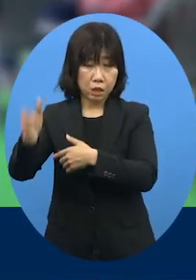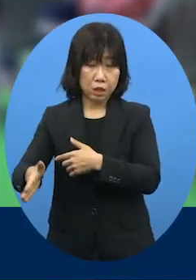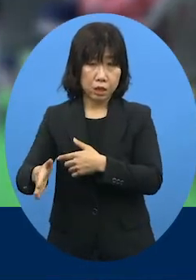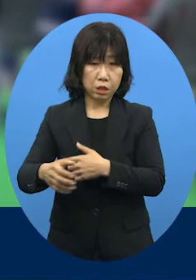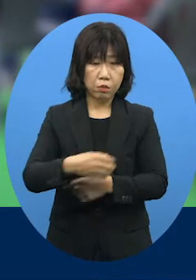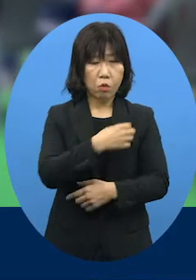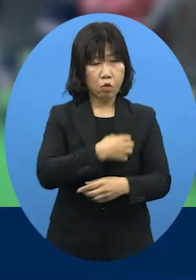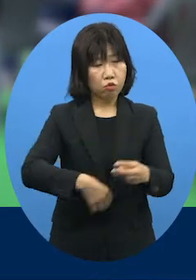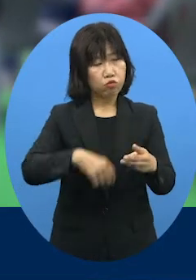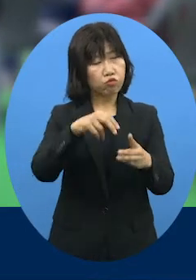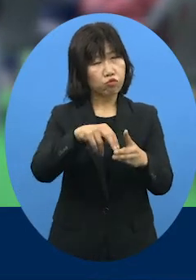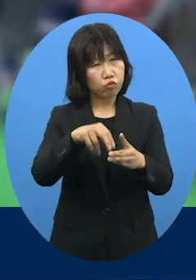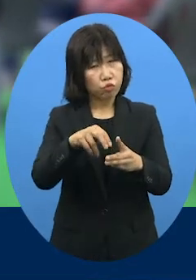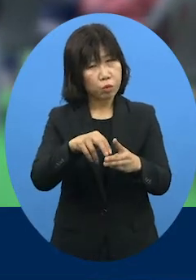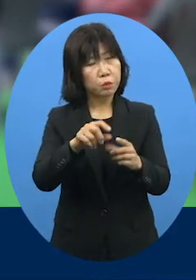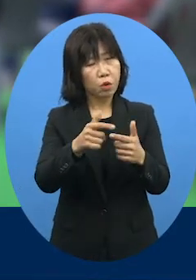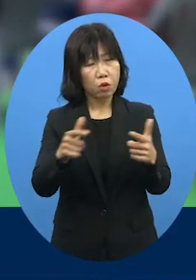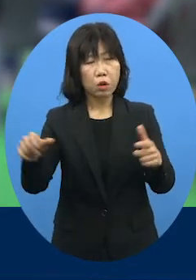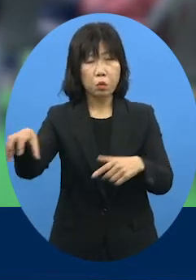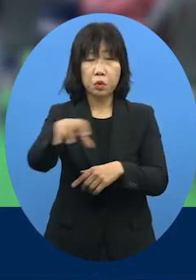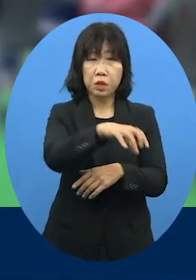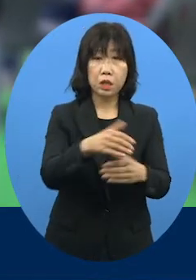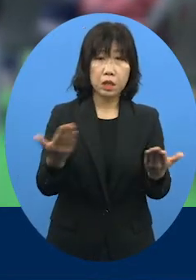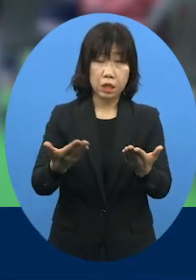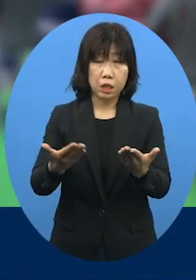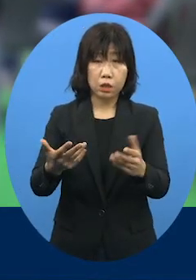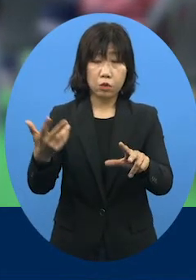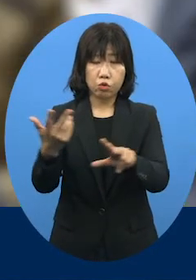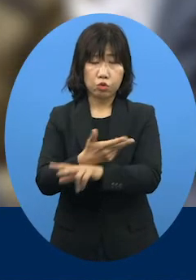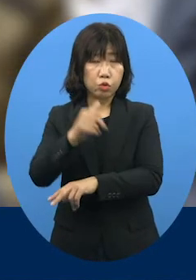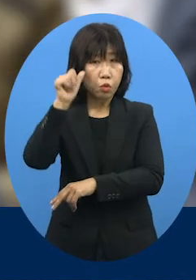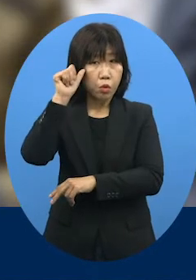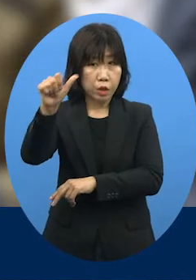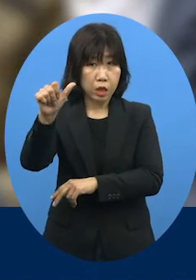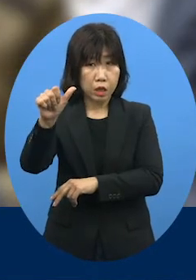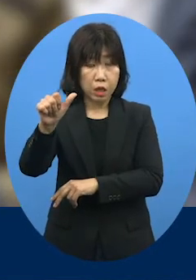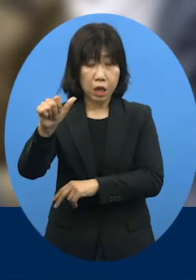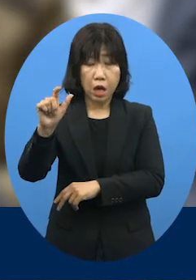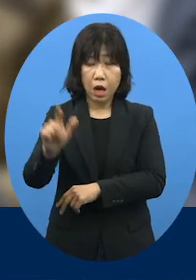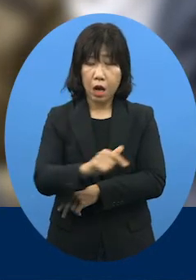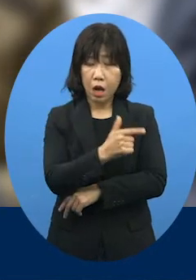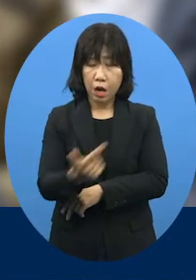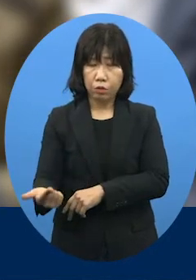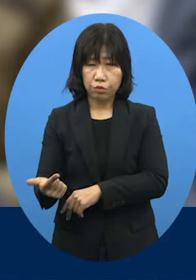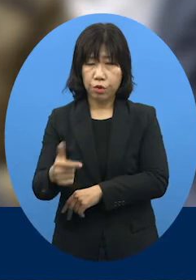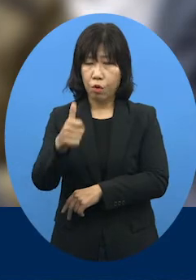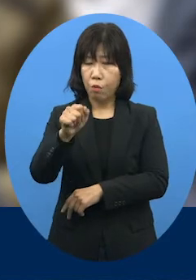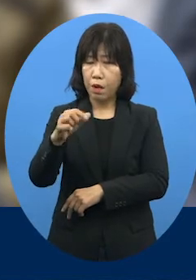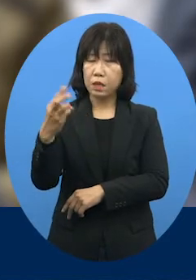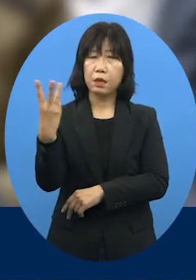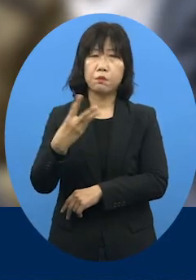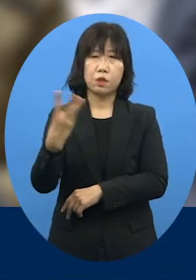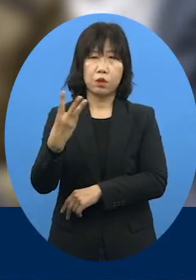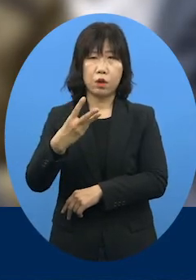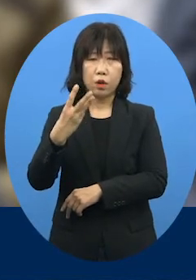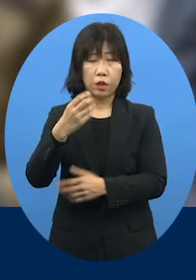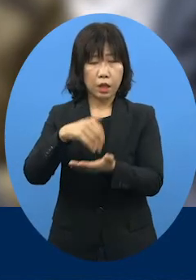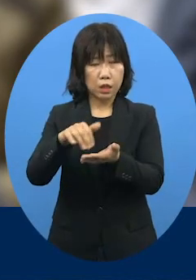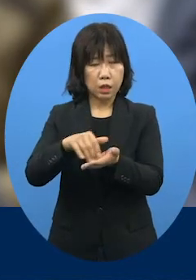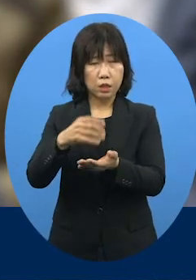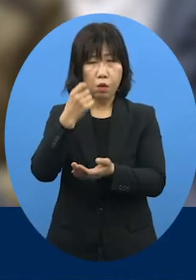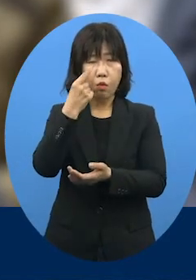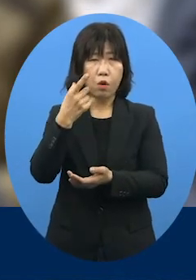등 다양한 곳에서 근무하게 되며 주 5일 근무로 급여는 2021년 최저 임금인 하루 5만